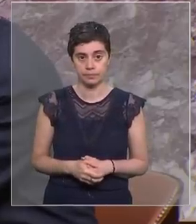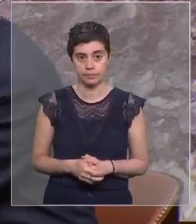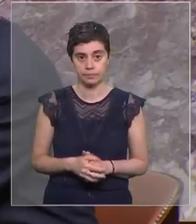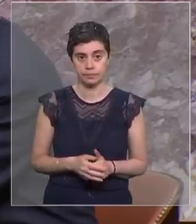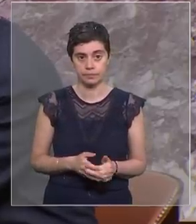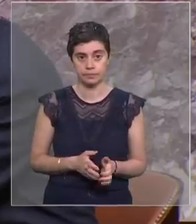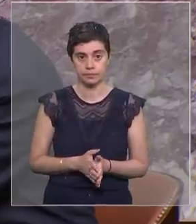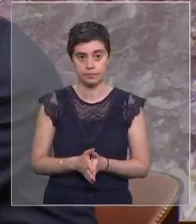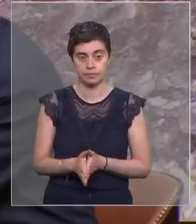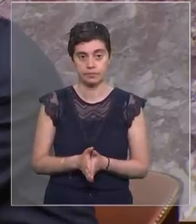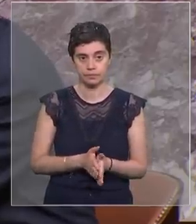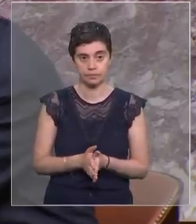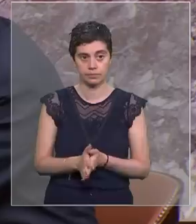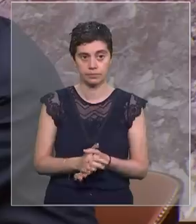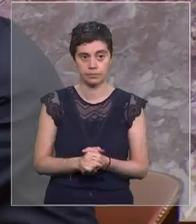Les Républicains.